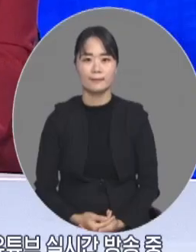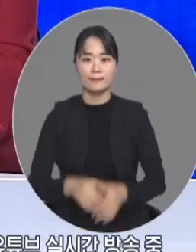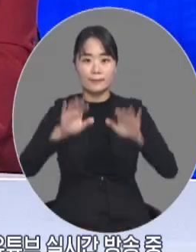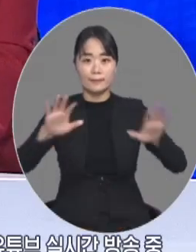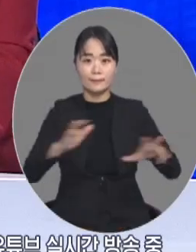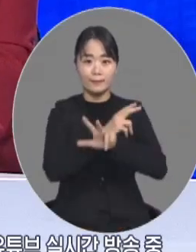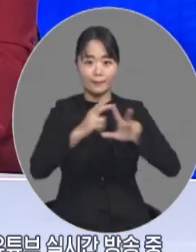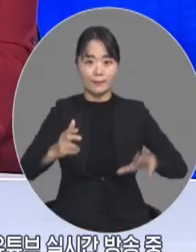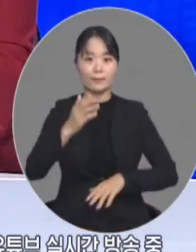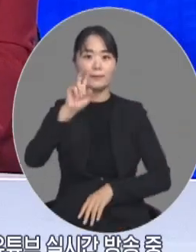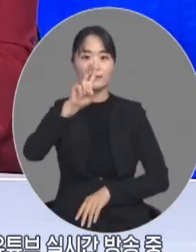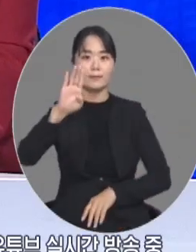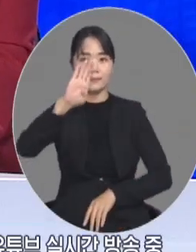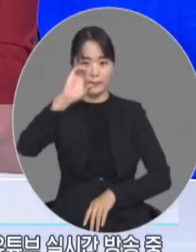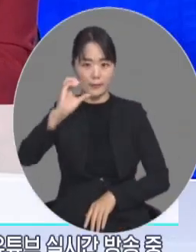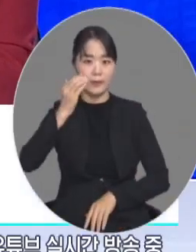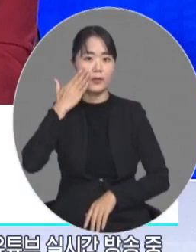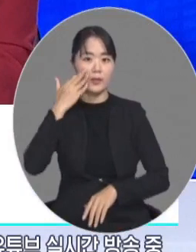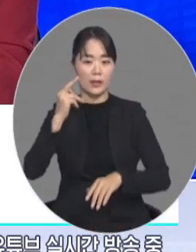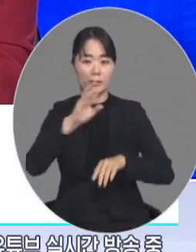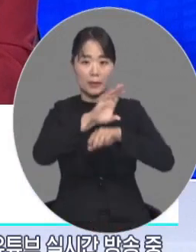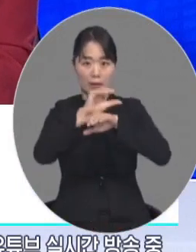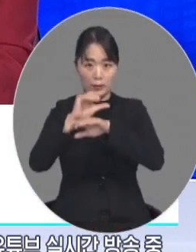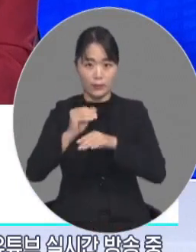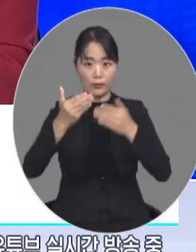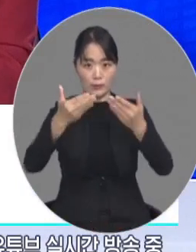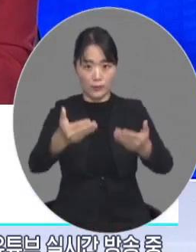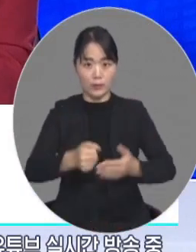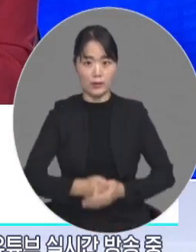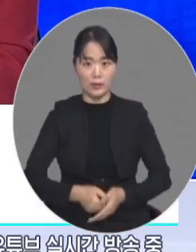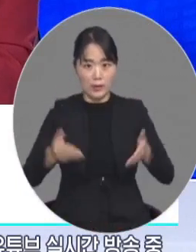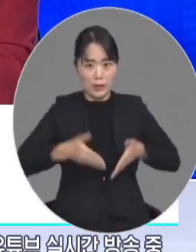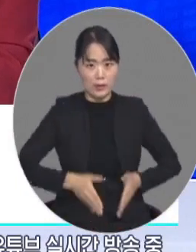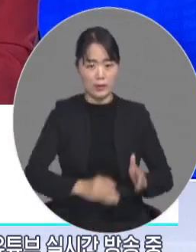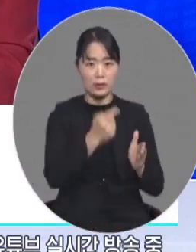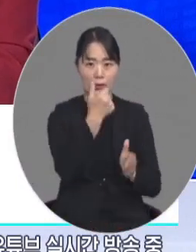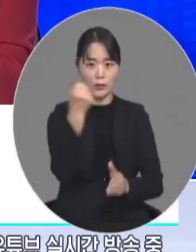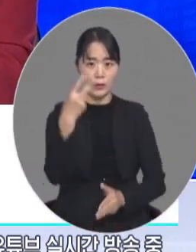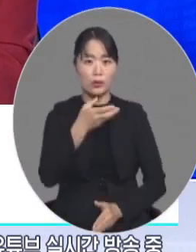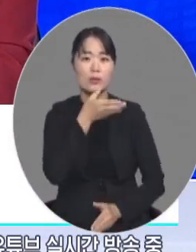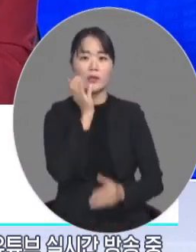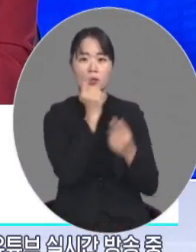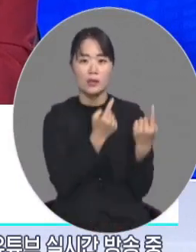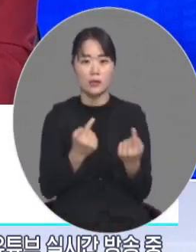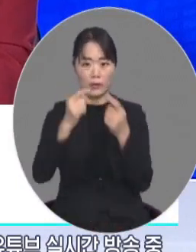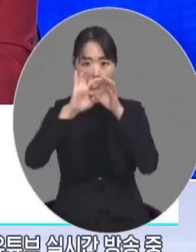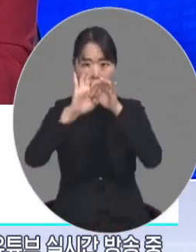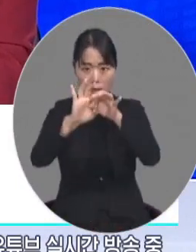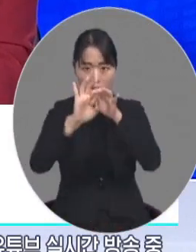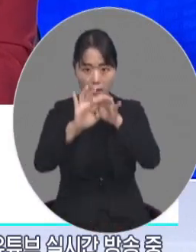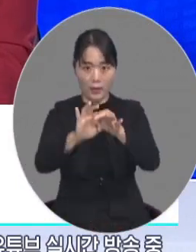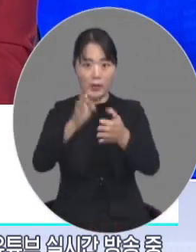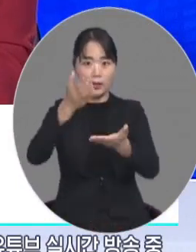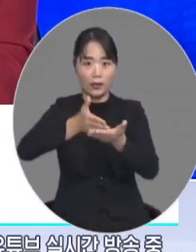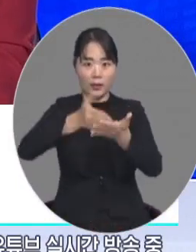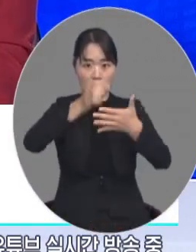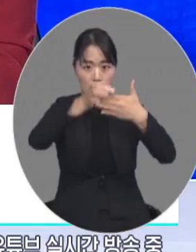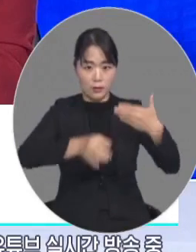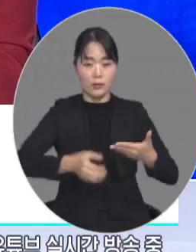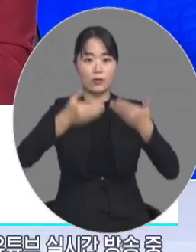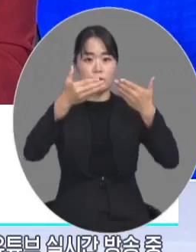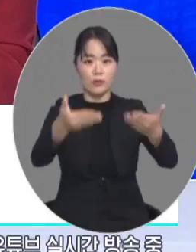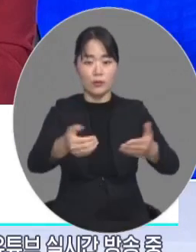이번 주 UBC 울산 방송은 울산의 심각한 저출생과 고령화 현상을 점검하는 연속 기획 보내드렸습니다.